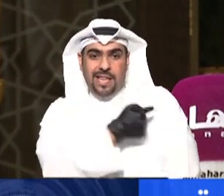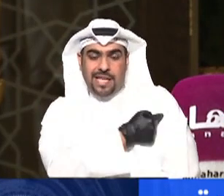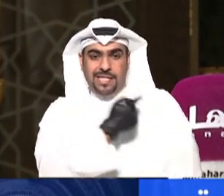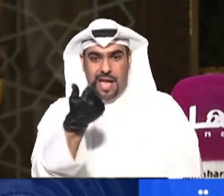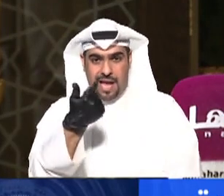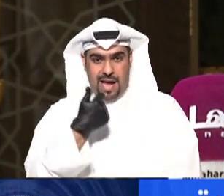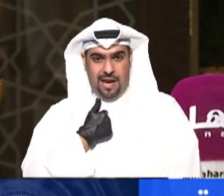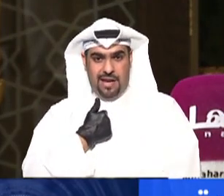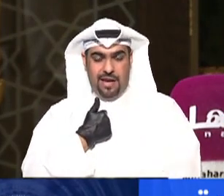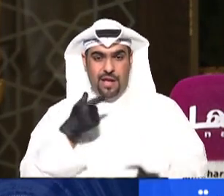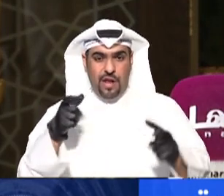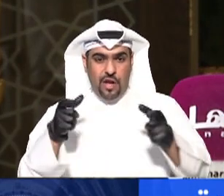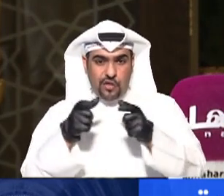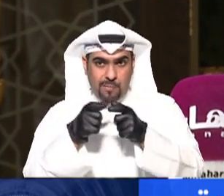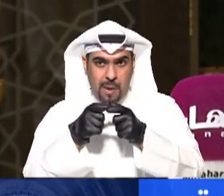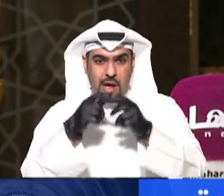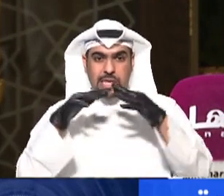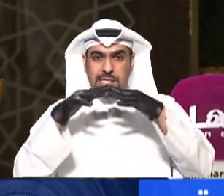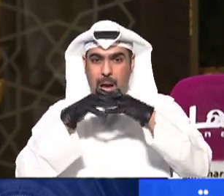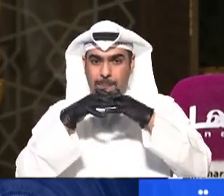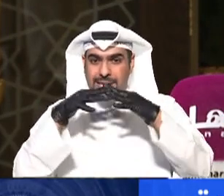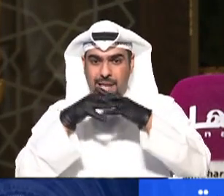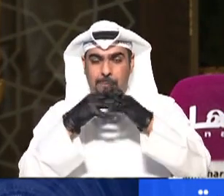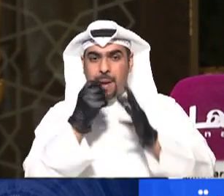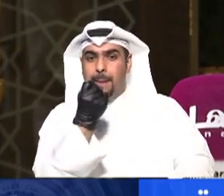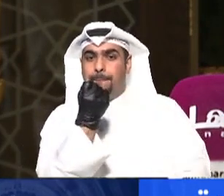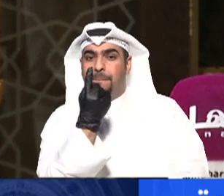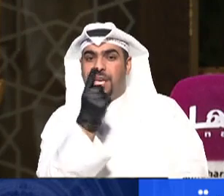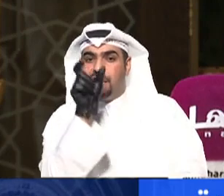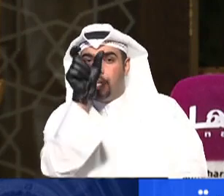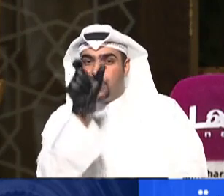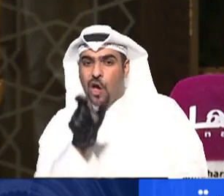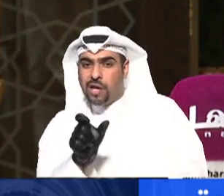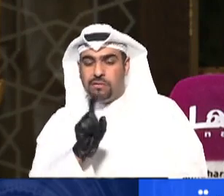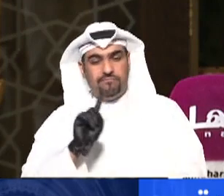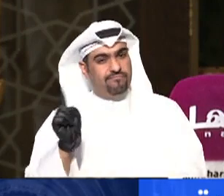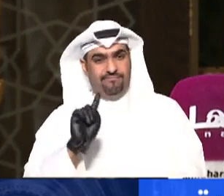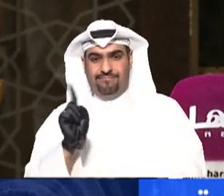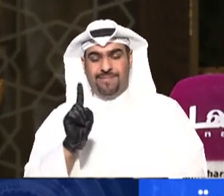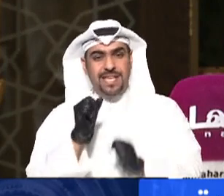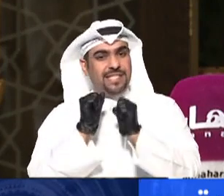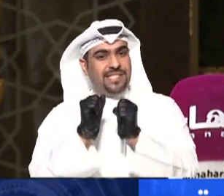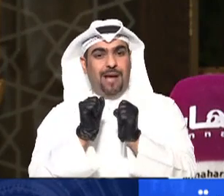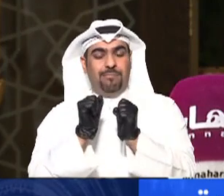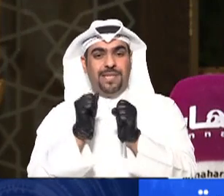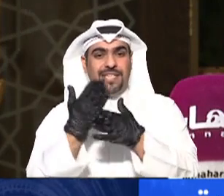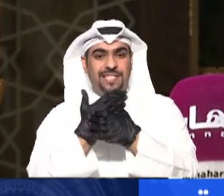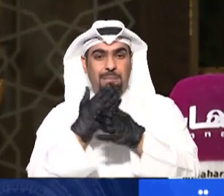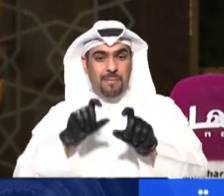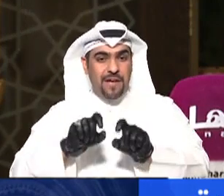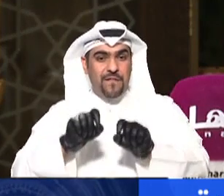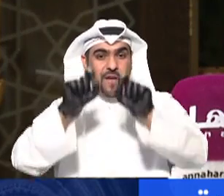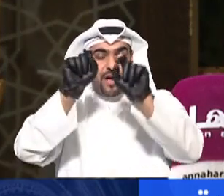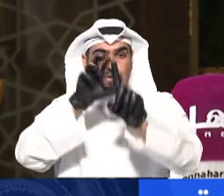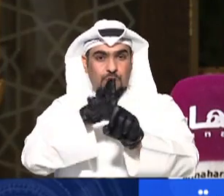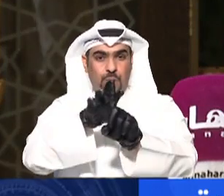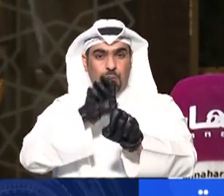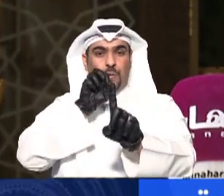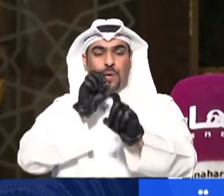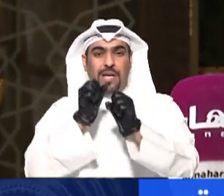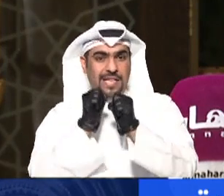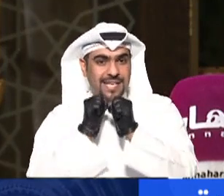إرسال هذه المذكرة إلى المجلس. طبعا هذا الأمر يخص